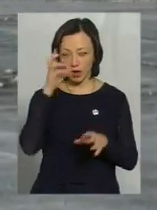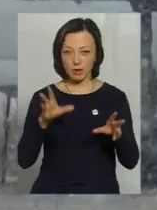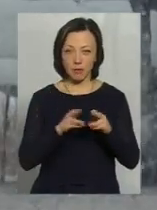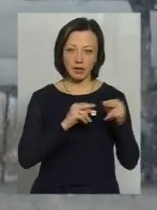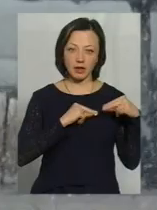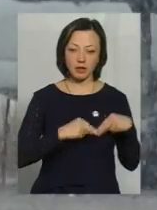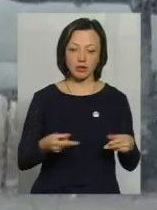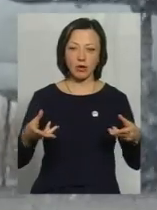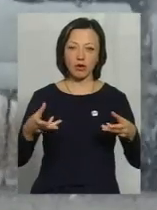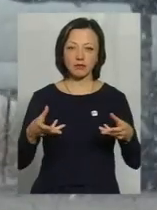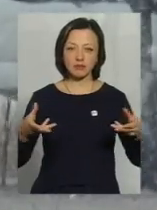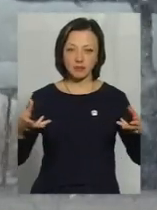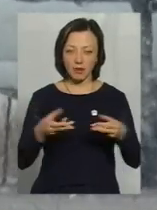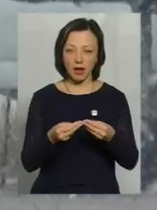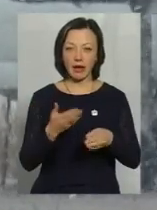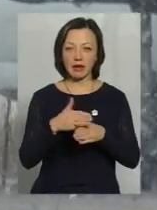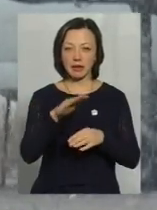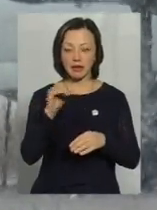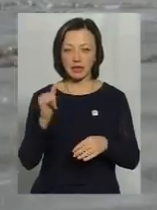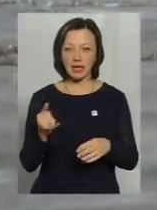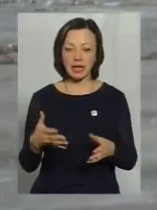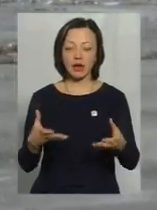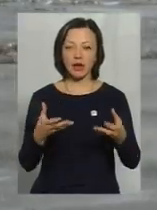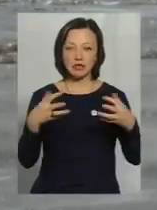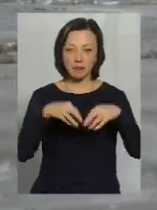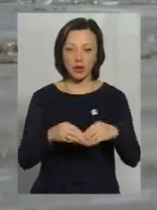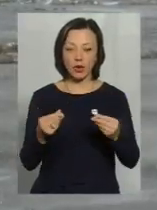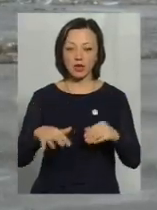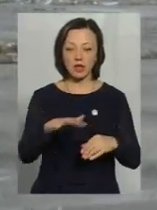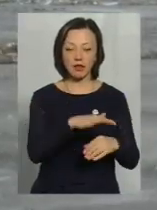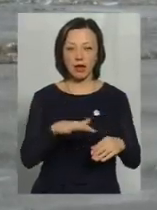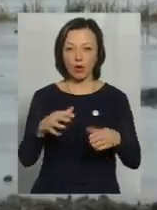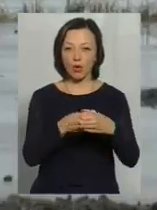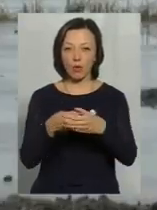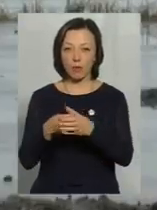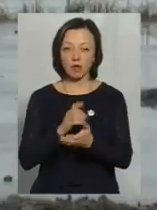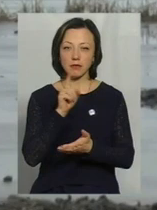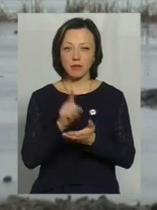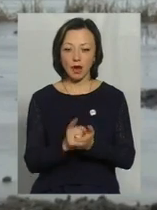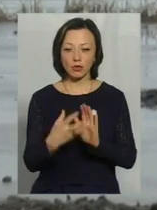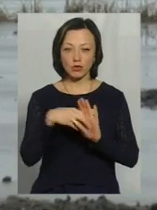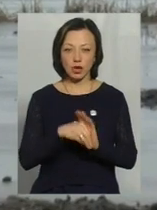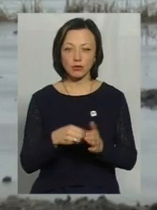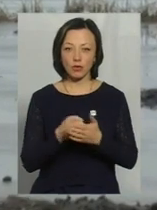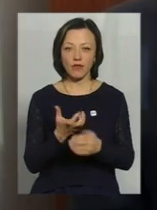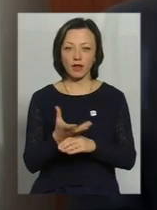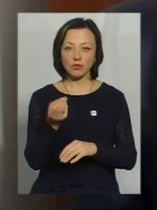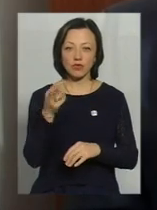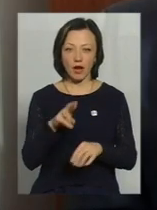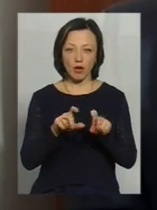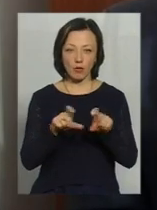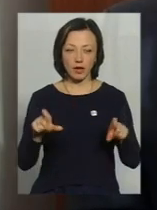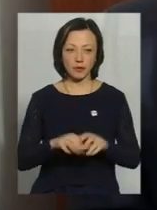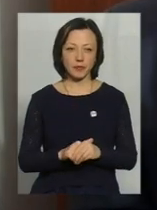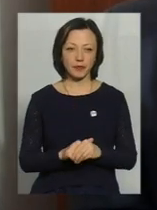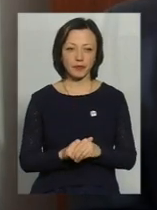партнерство, концесія, кредитні кошти та спільні гроші тергромад, які за статутом підприємства мають долучатися до фінансування об'єкту.